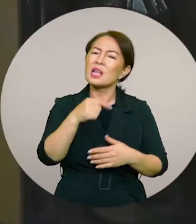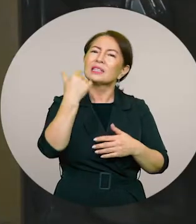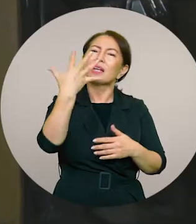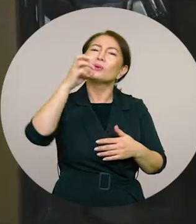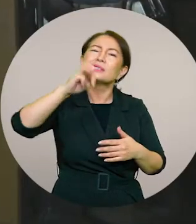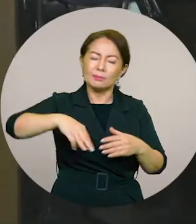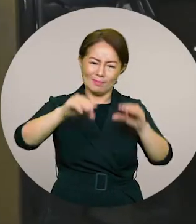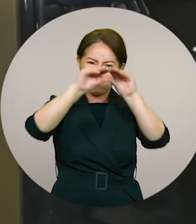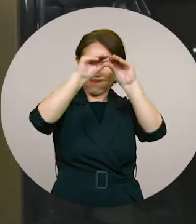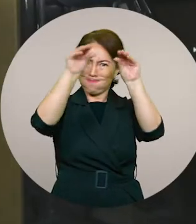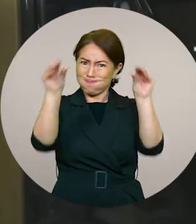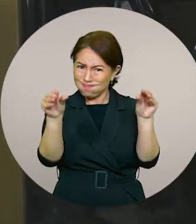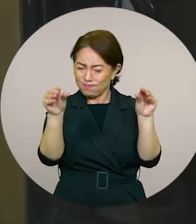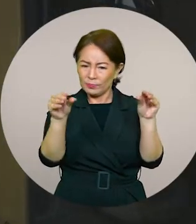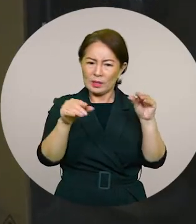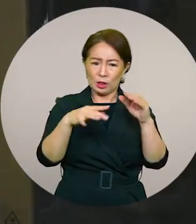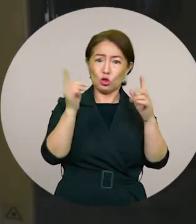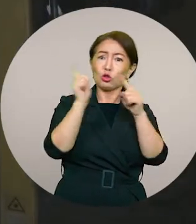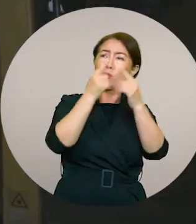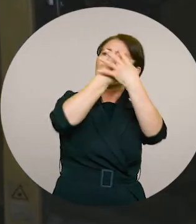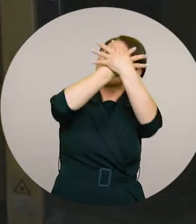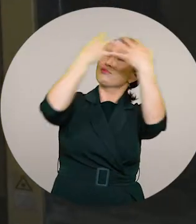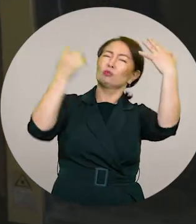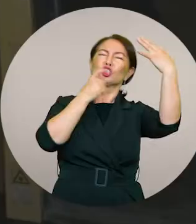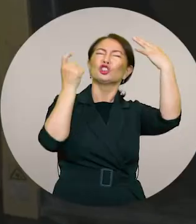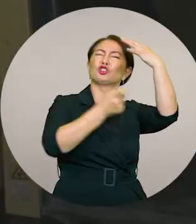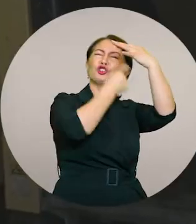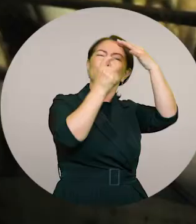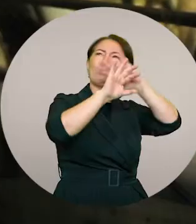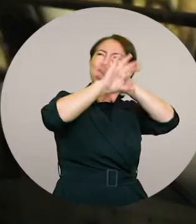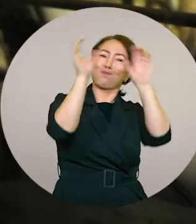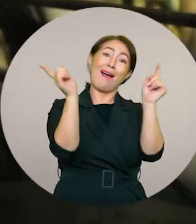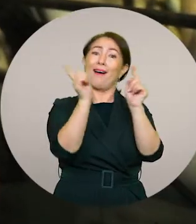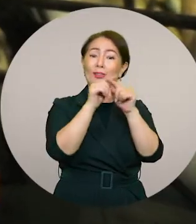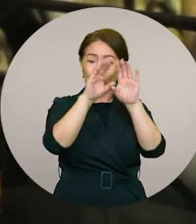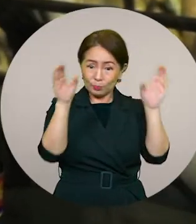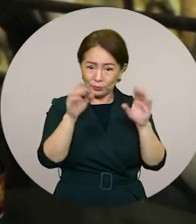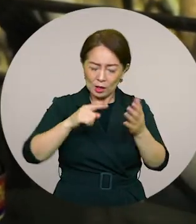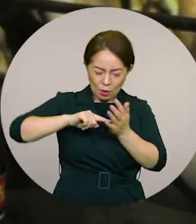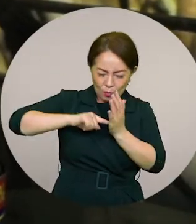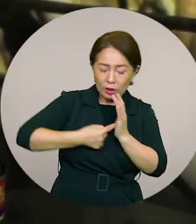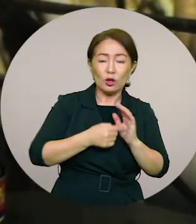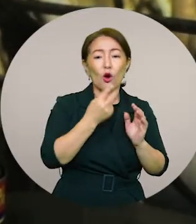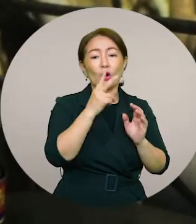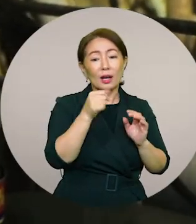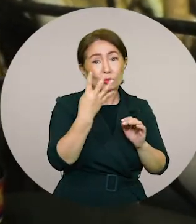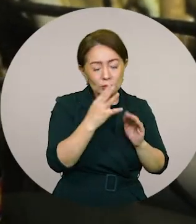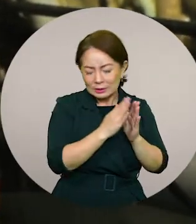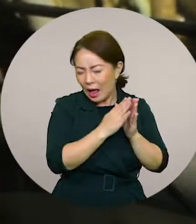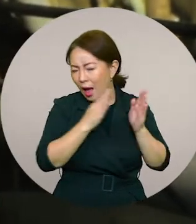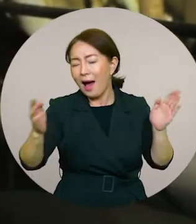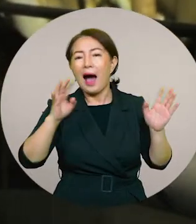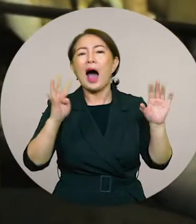см зузаантай, зарим хонгилд төмөр тортой хамт давхарлаж шүршдэг бол чулуулгийн болтыг 2.4-өөс 14 м